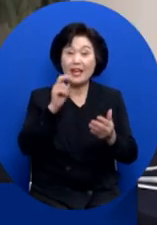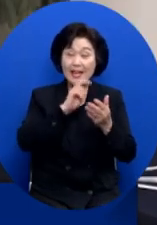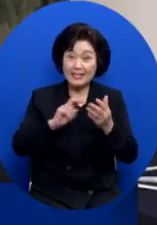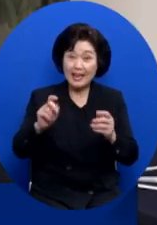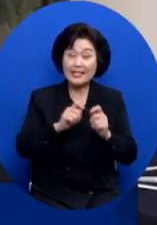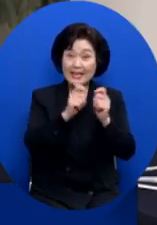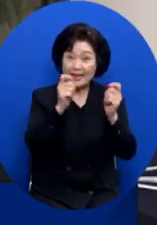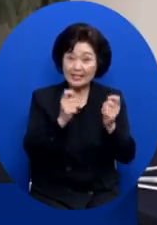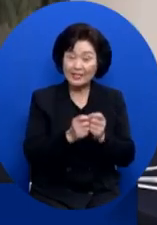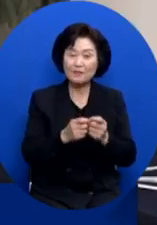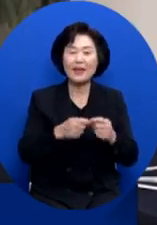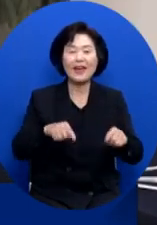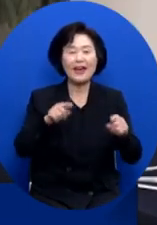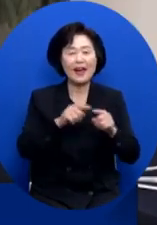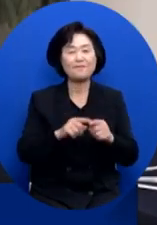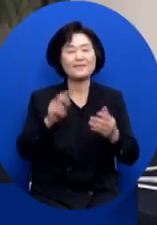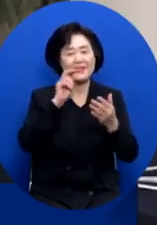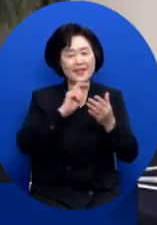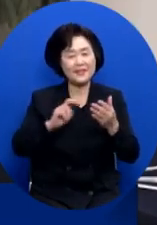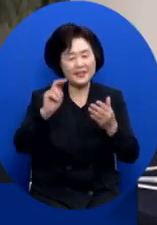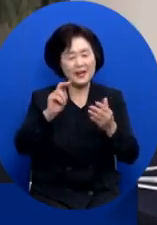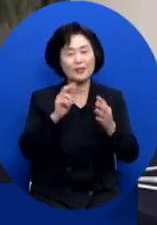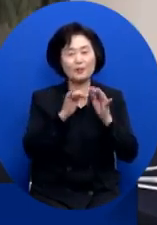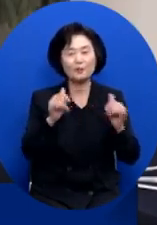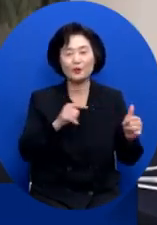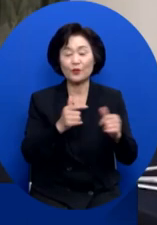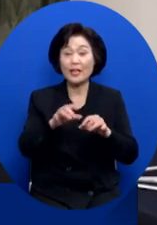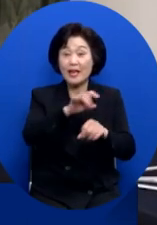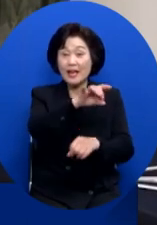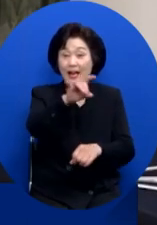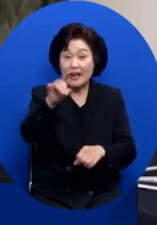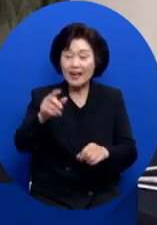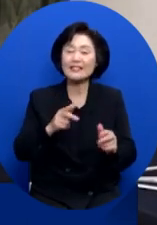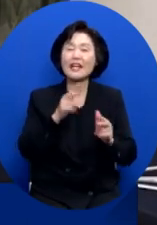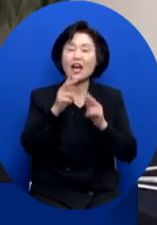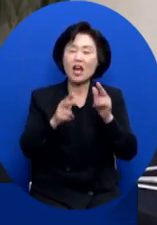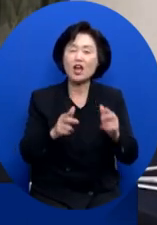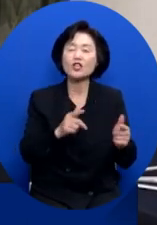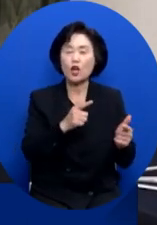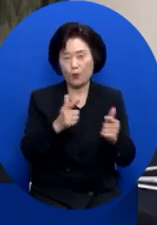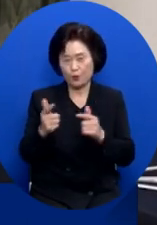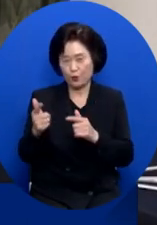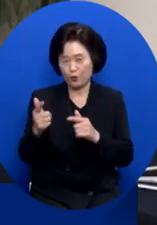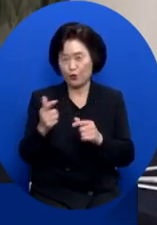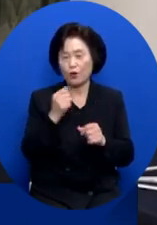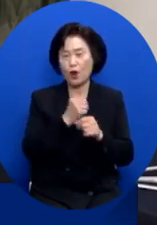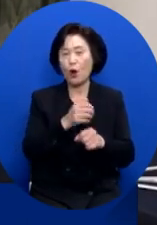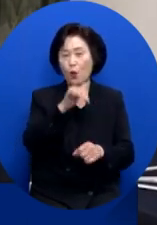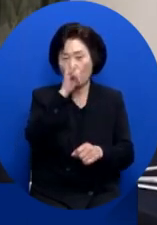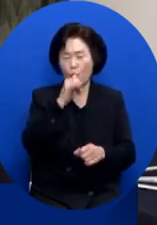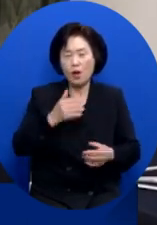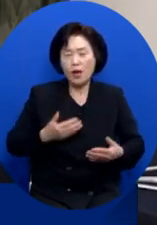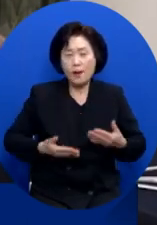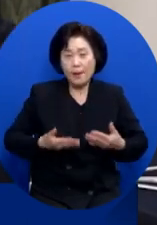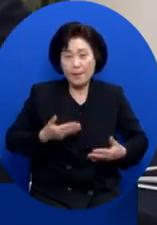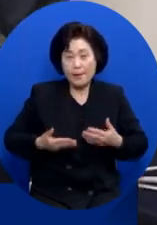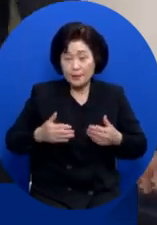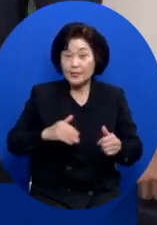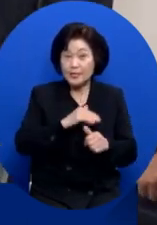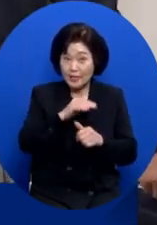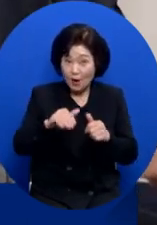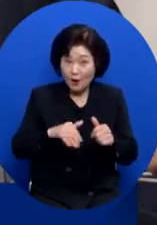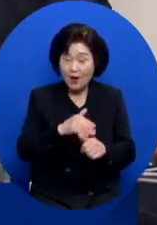다 이제 지금 각자 다 사업을 비즈니스를 하고 계시고 굉장히 바쁘신 또